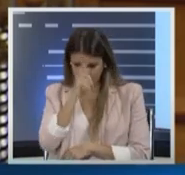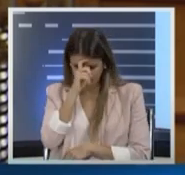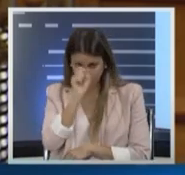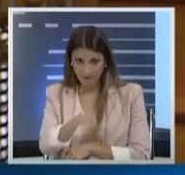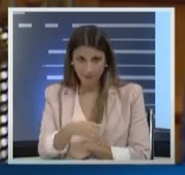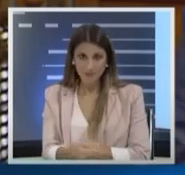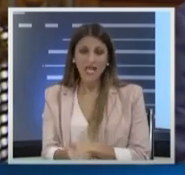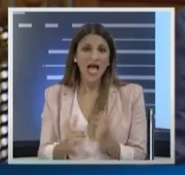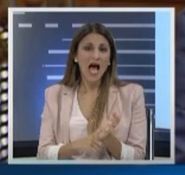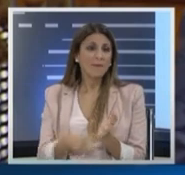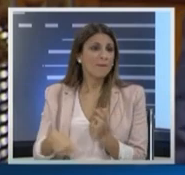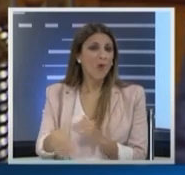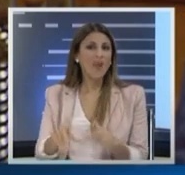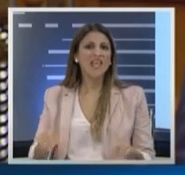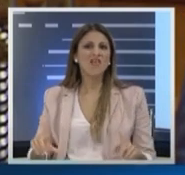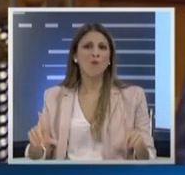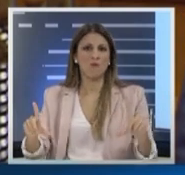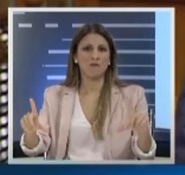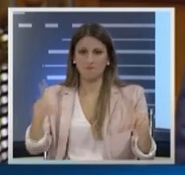θα πρέπει να έχουμε όλη την πραγματική εικόνα.